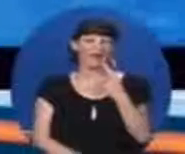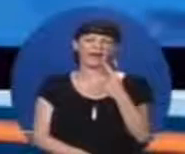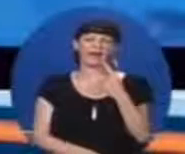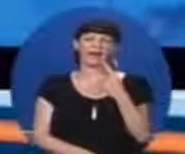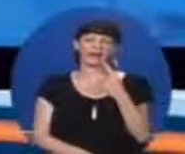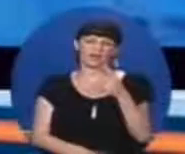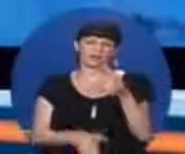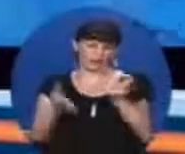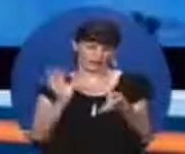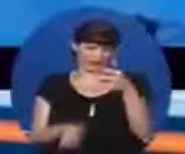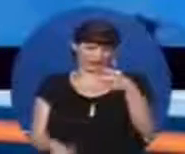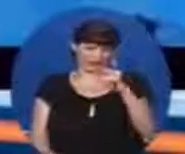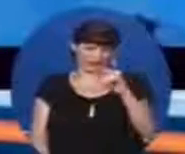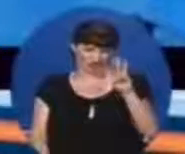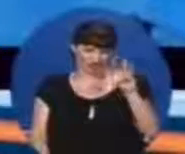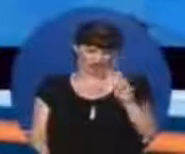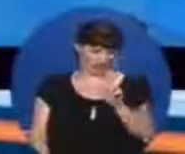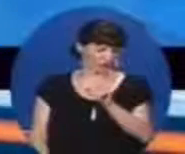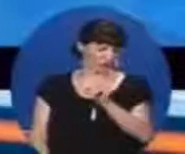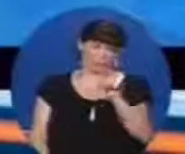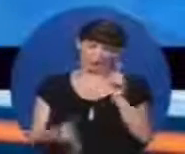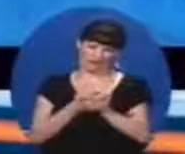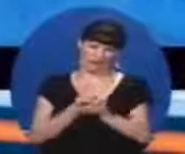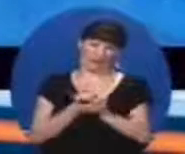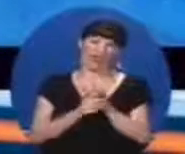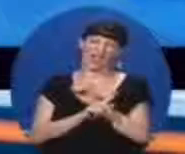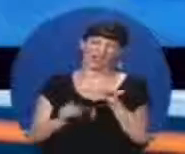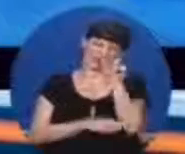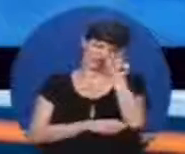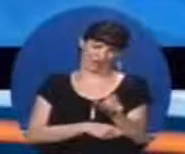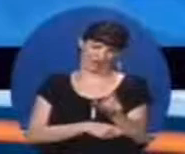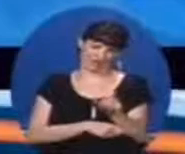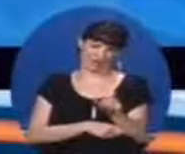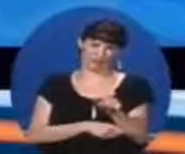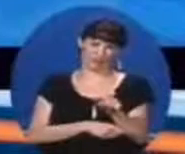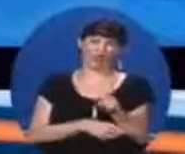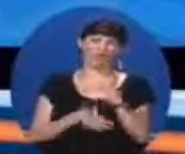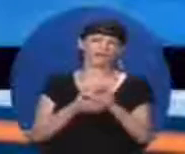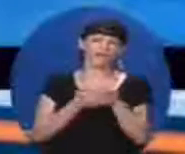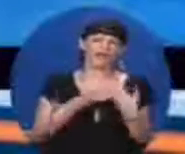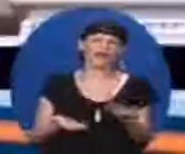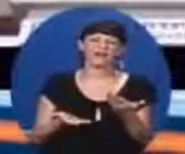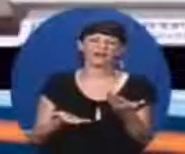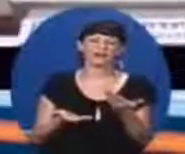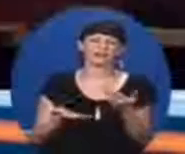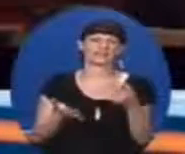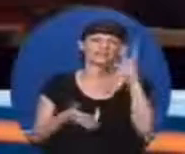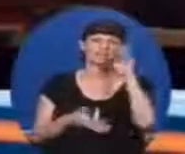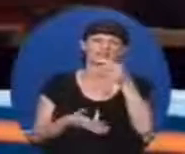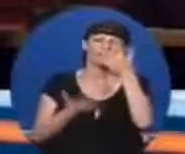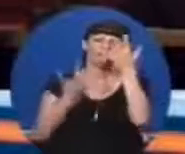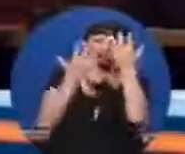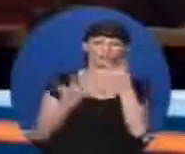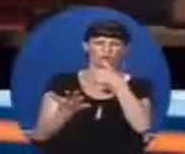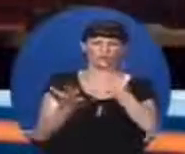של אף אחד, אף אחד לא חבר בחשבון הבנק שלו. רונל פישר לפני, בדיוק בשנת 95, בא לבקר אותי,